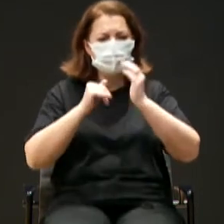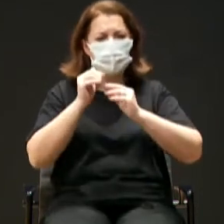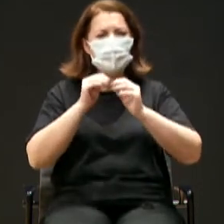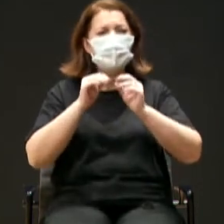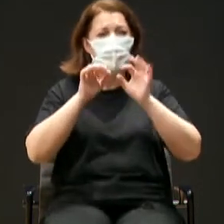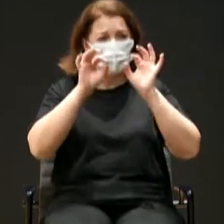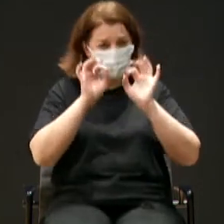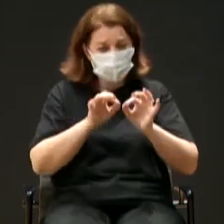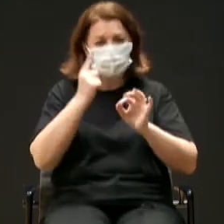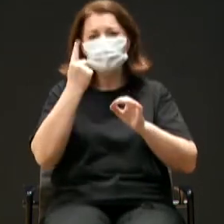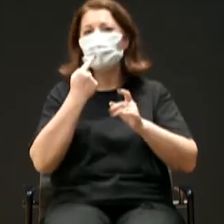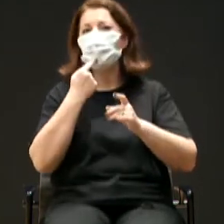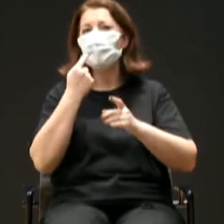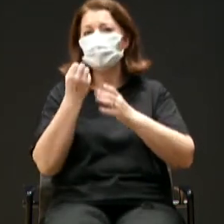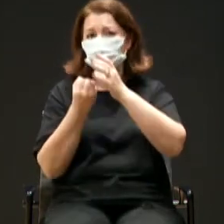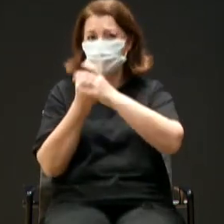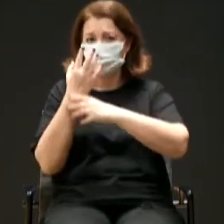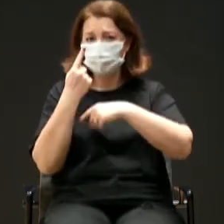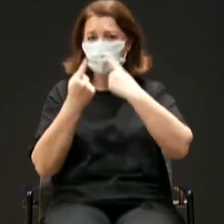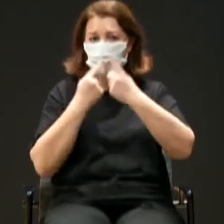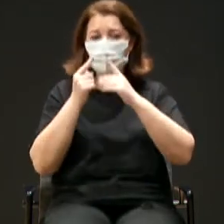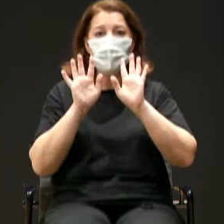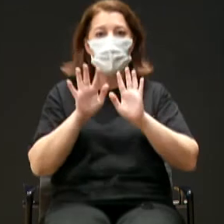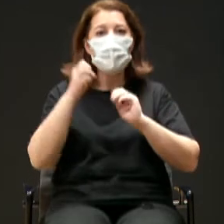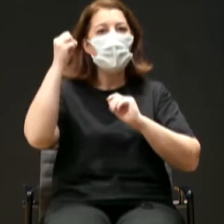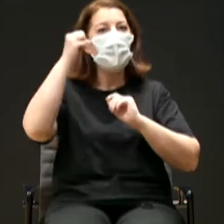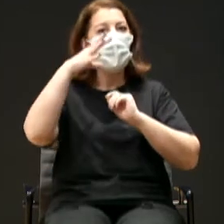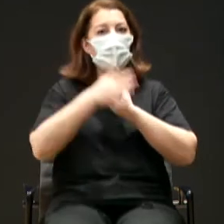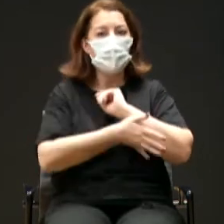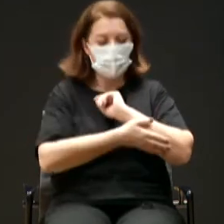birileri. Ama AK Parti'de böyle olmuyor.